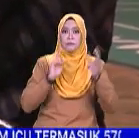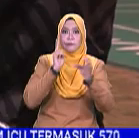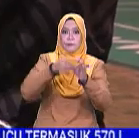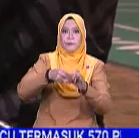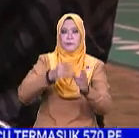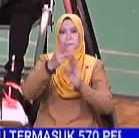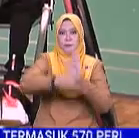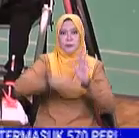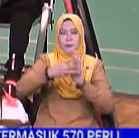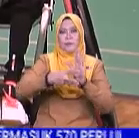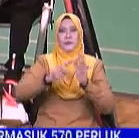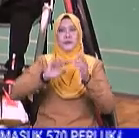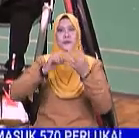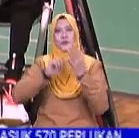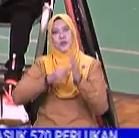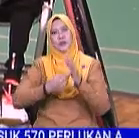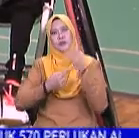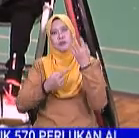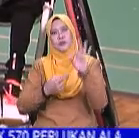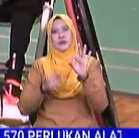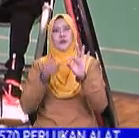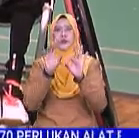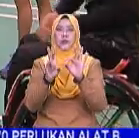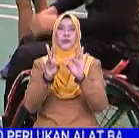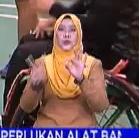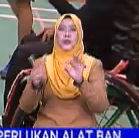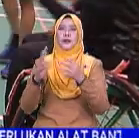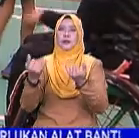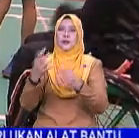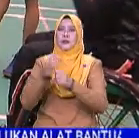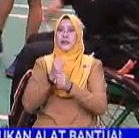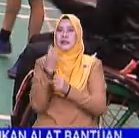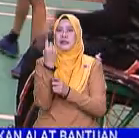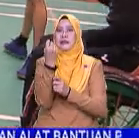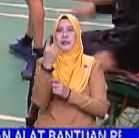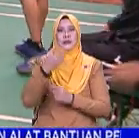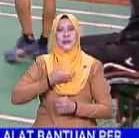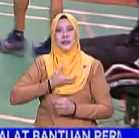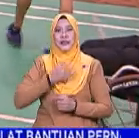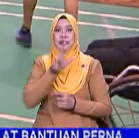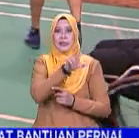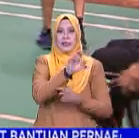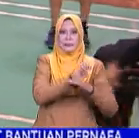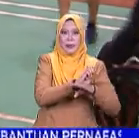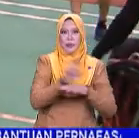Sukan Paralimpik sejak 1972 dan telah membawa pulang 11 pingat iaitu 3